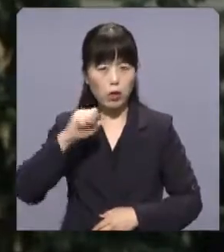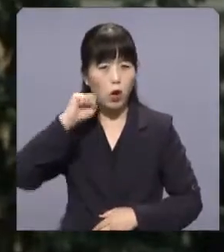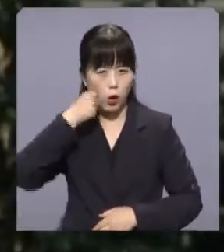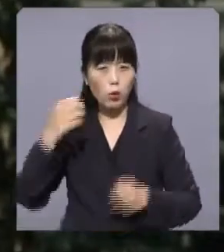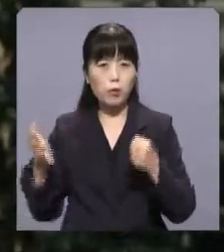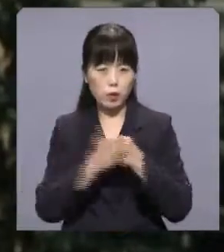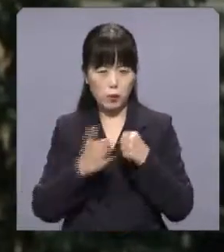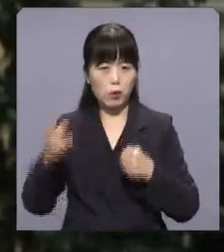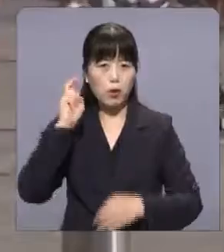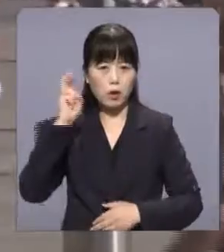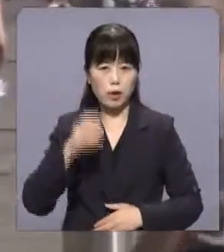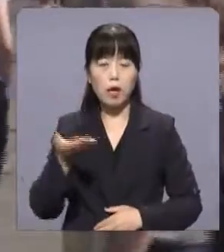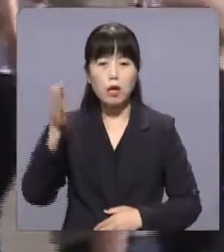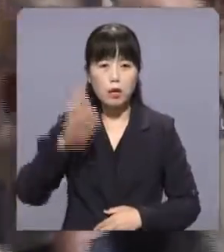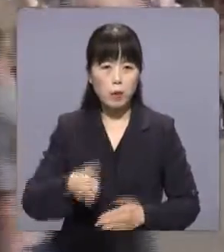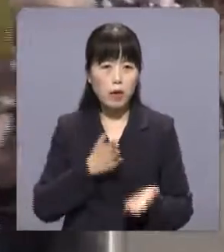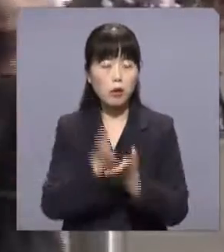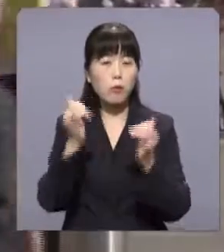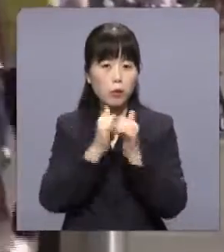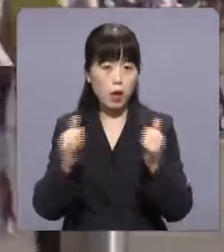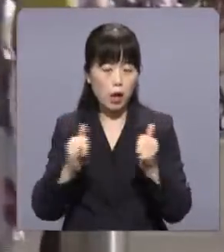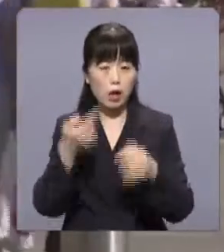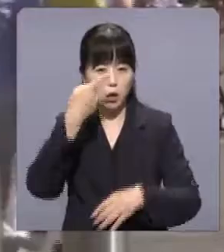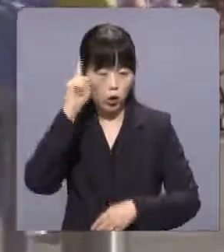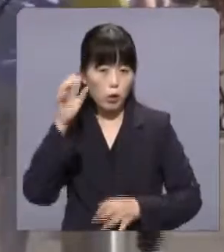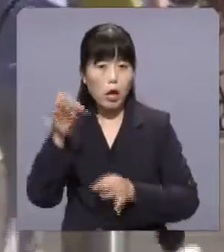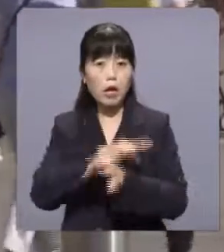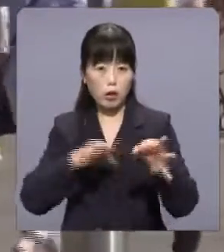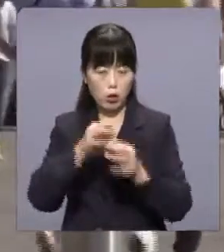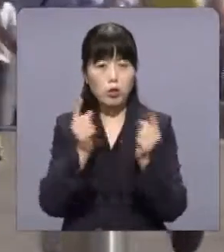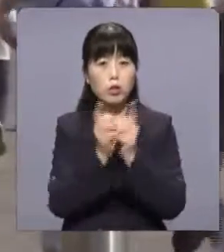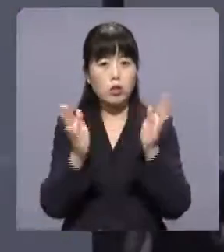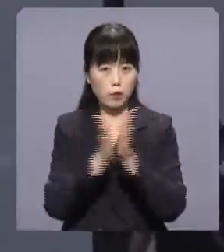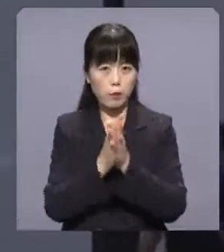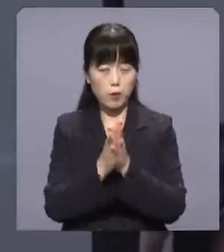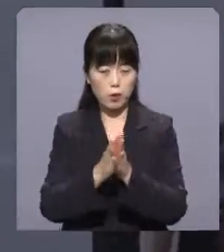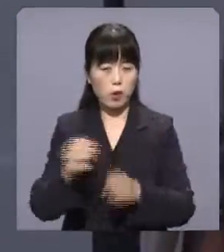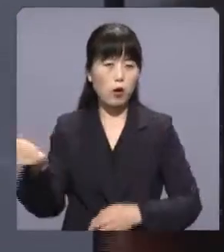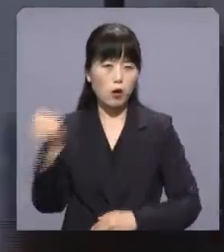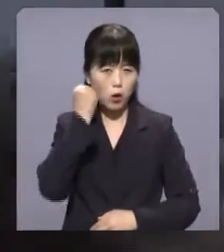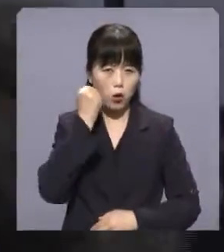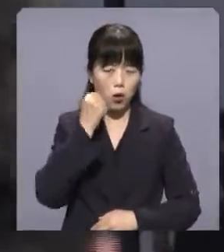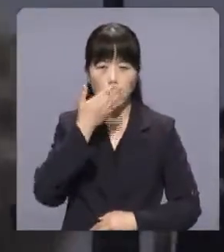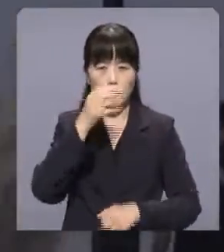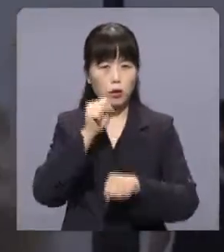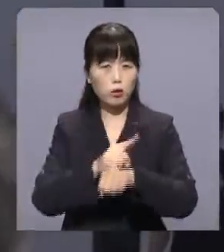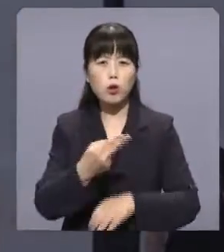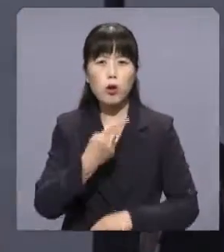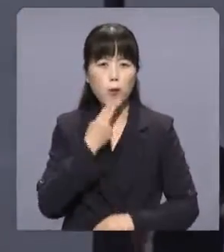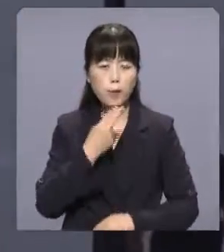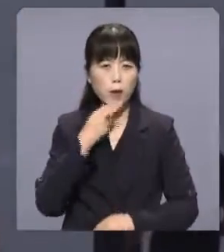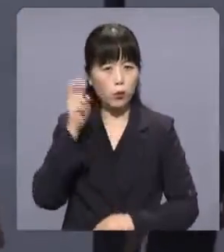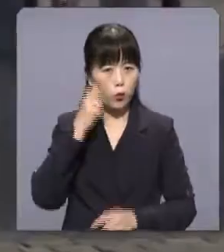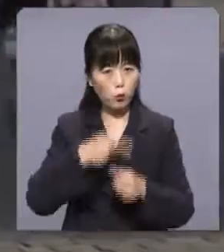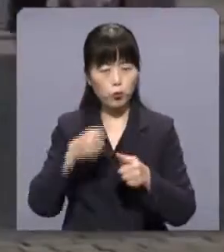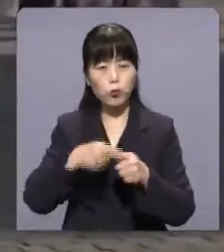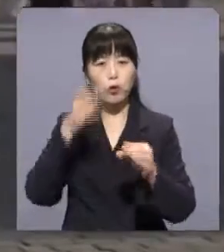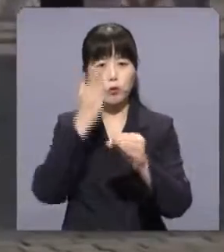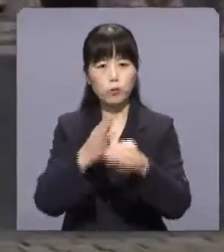보입니다. 하지만 전문가들은 러시아 경제에 직접적인 타격을 미칠 가능성이 낮을 것으로